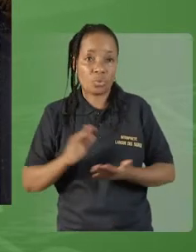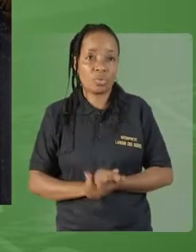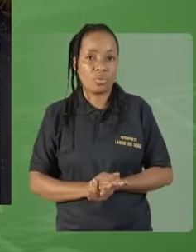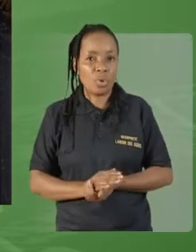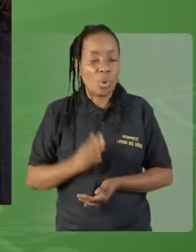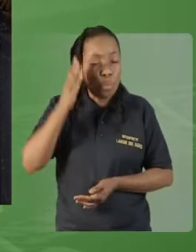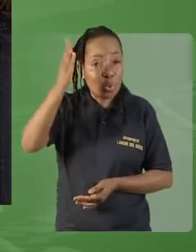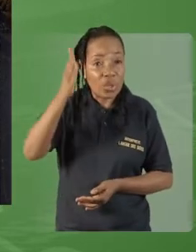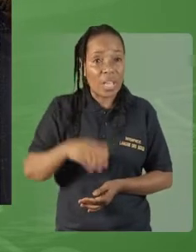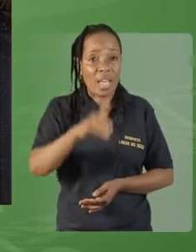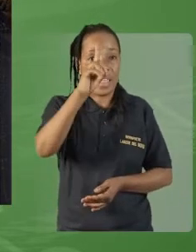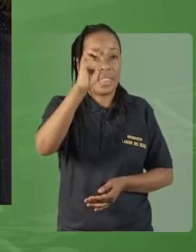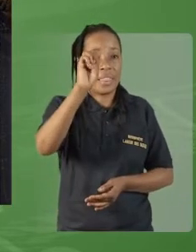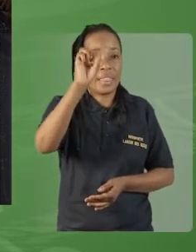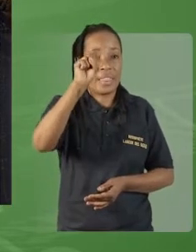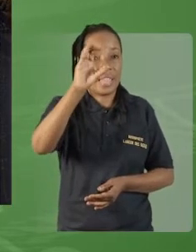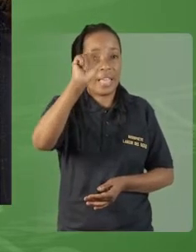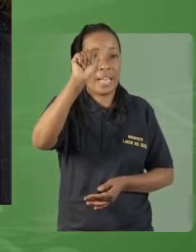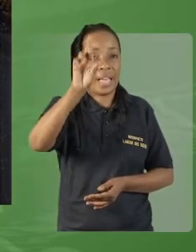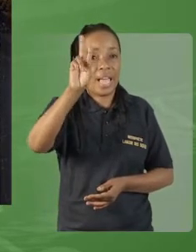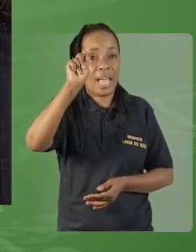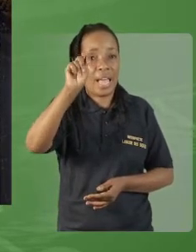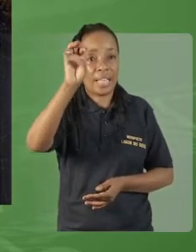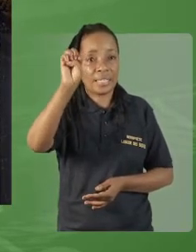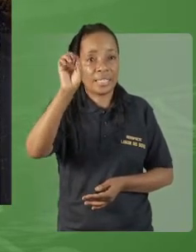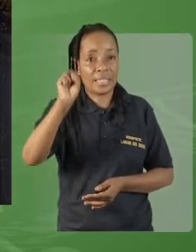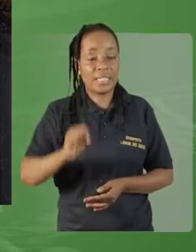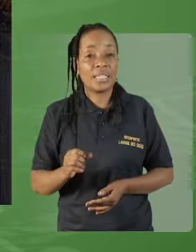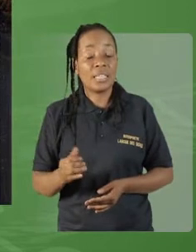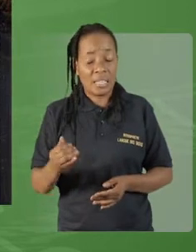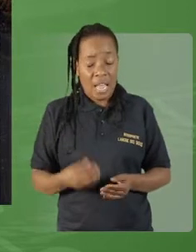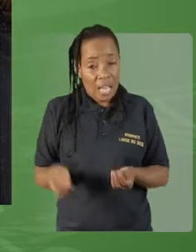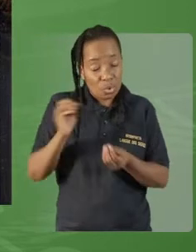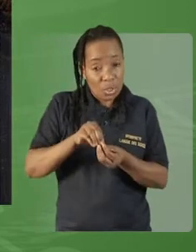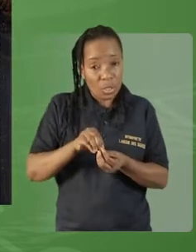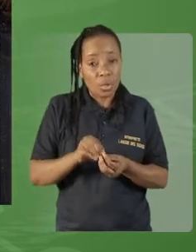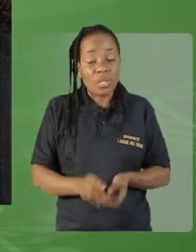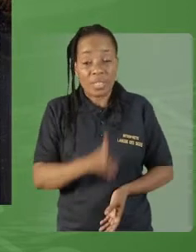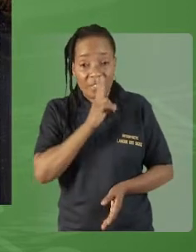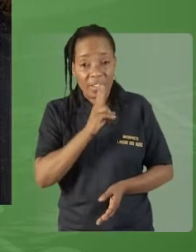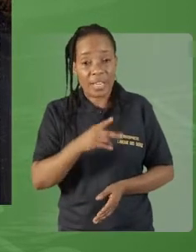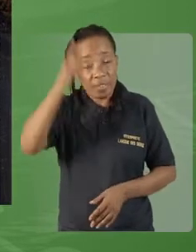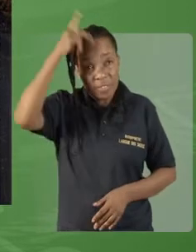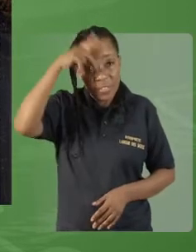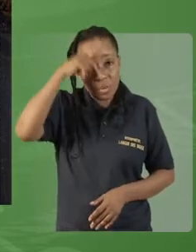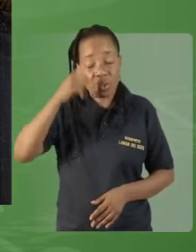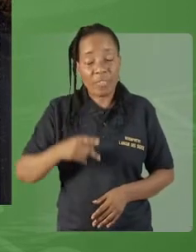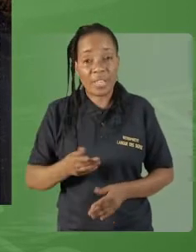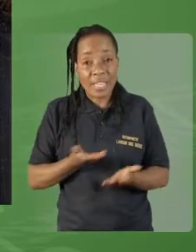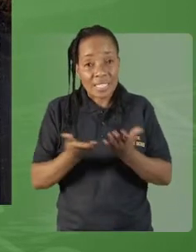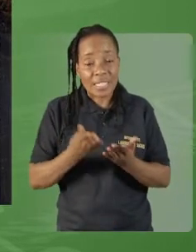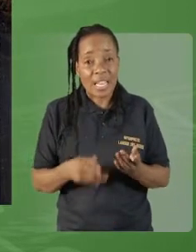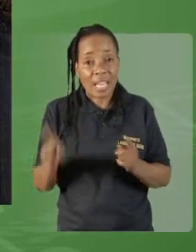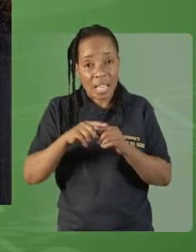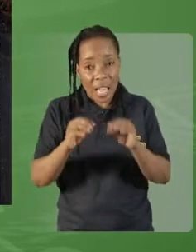siècle, précisera qu'en plus de servir à l'instruction, que, je le